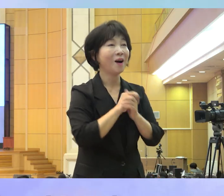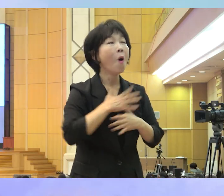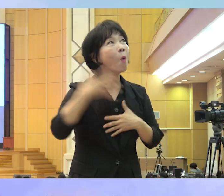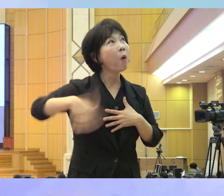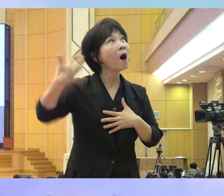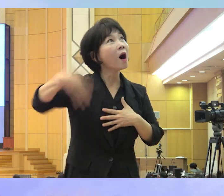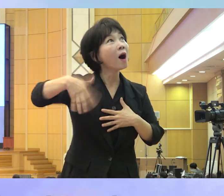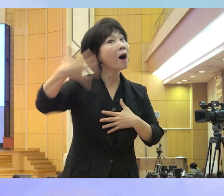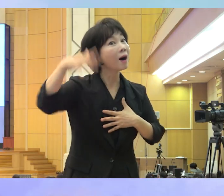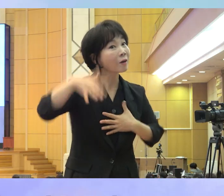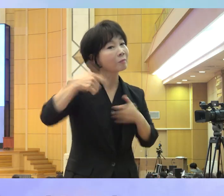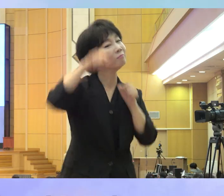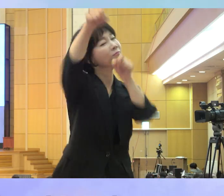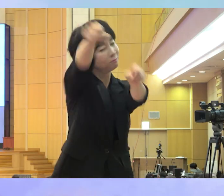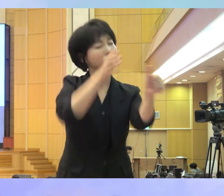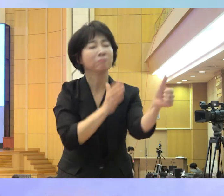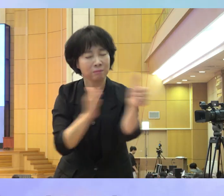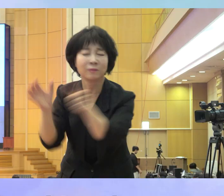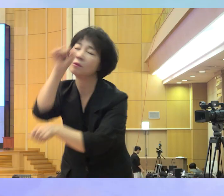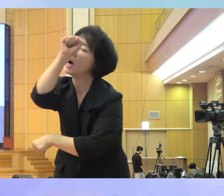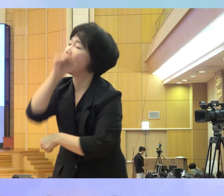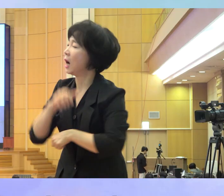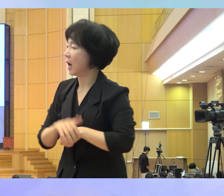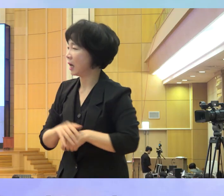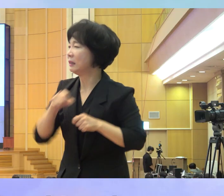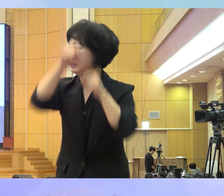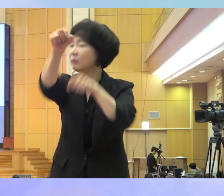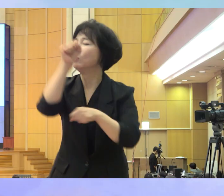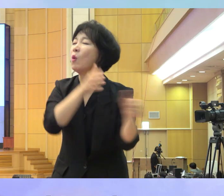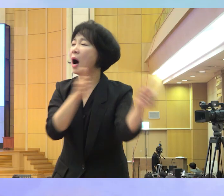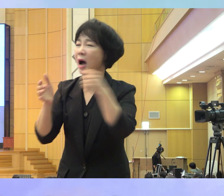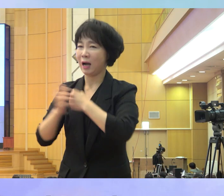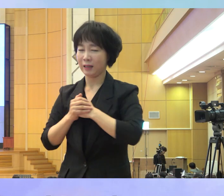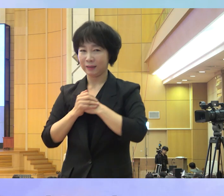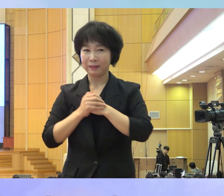여러분도 그와 같이 복 있길 바랍니다. 요한복음 2장 1절 보겠습니다.